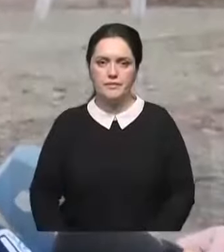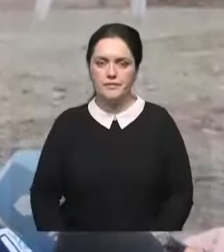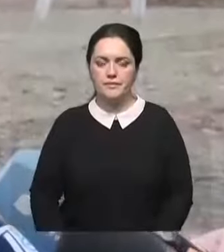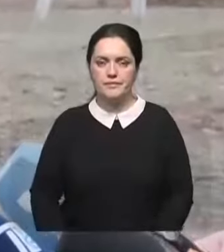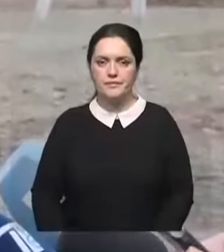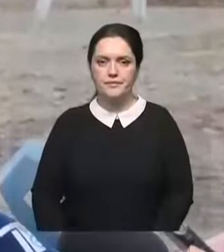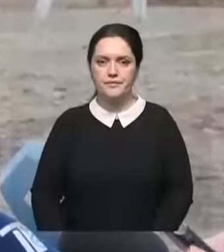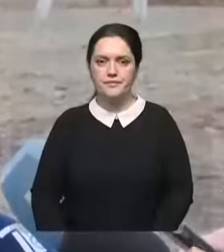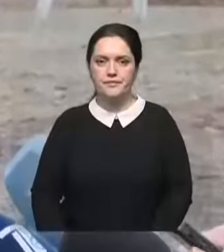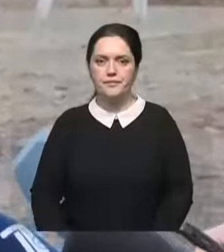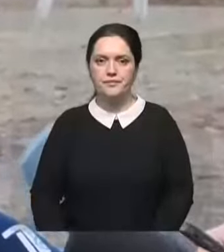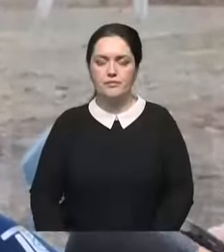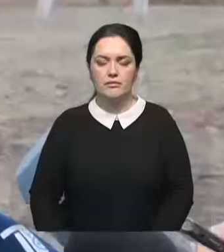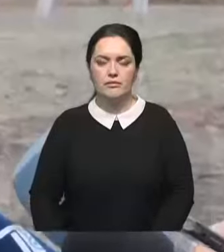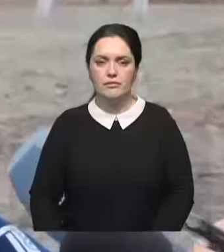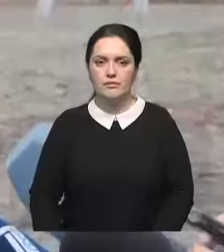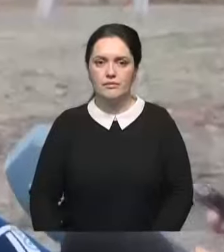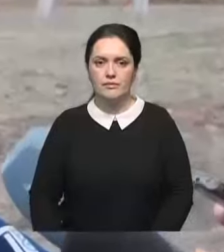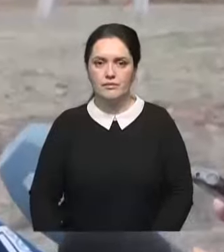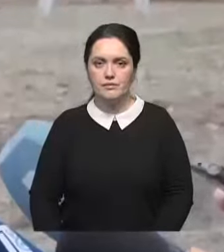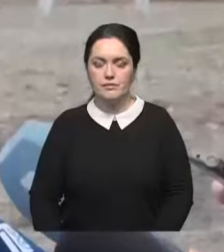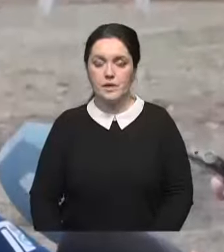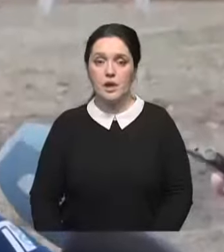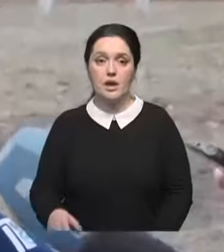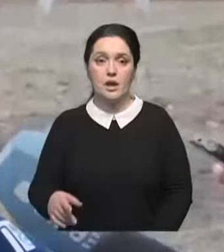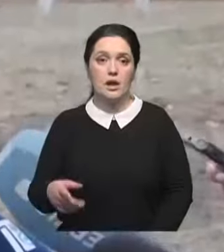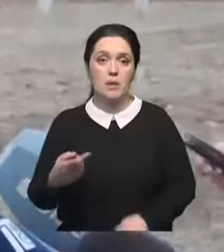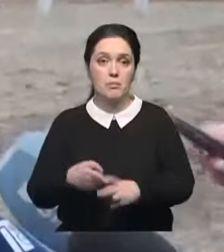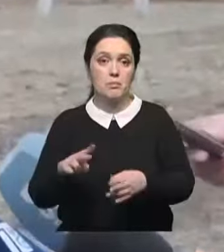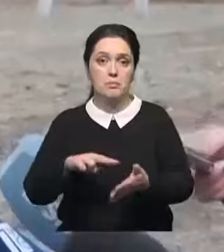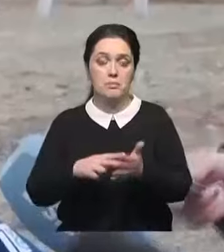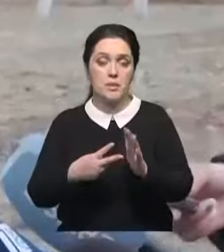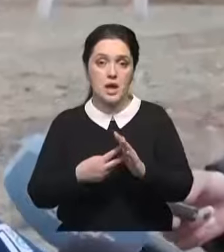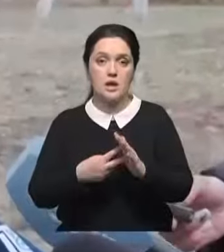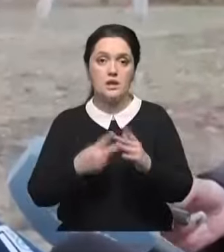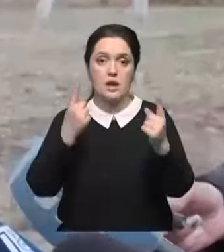села. Поэтому для этих целей был объявлен